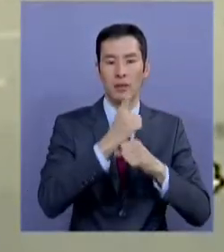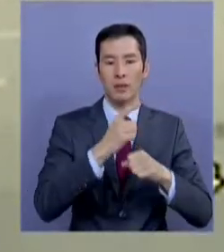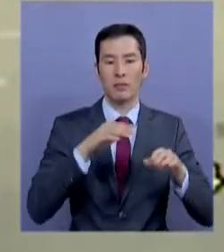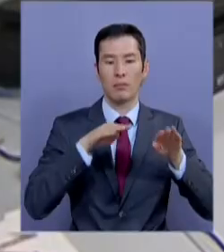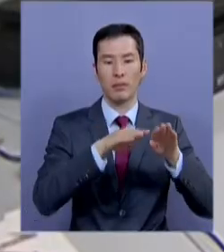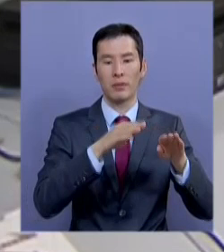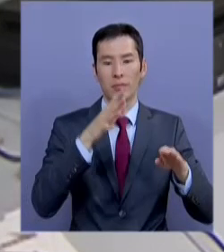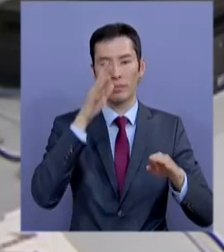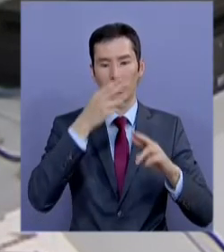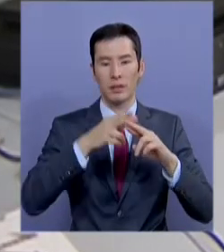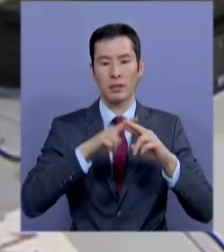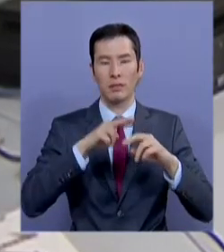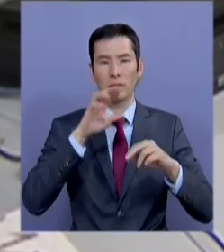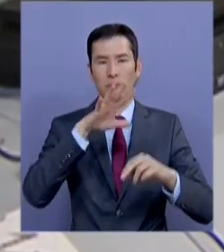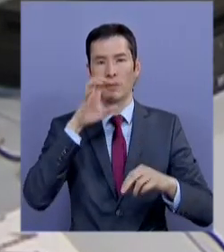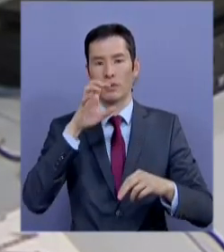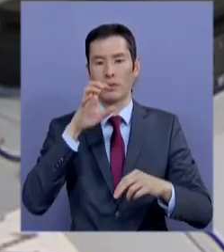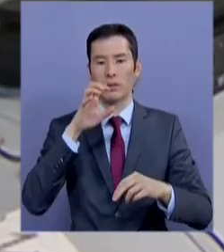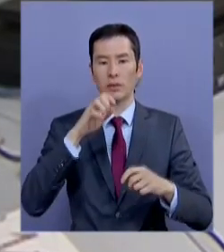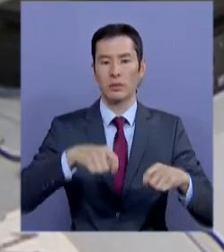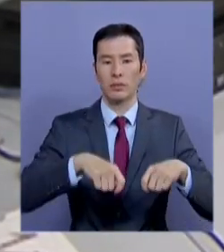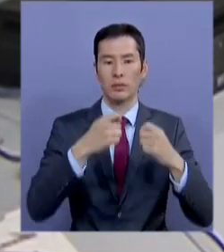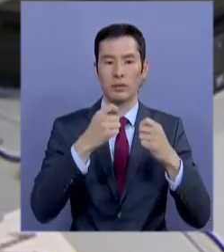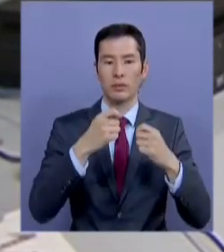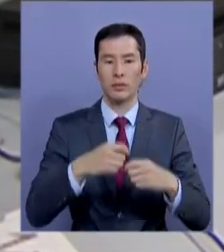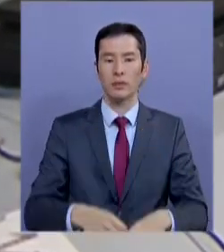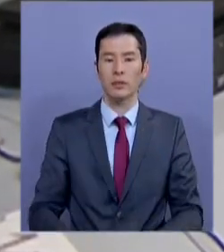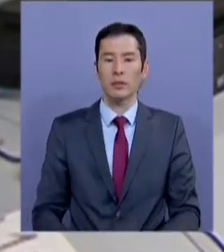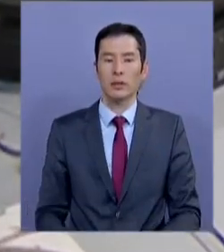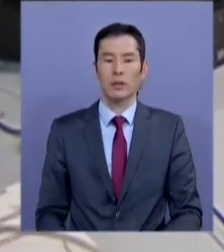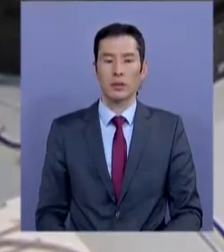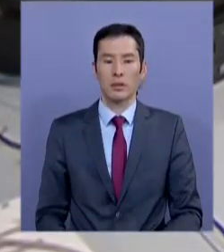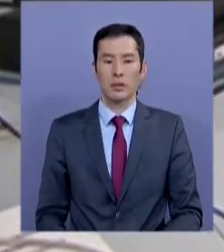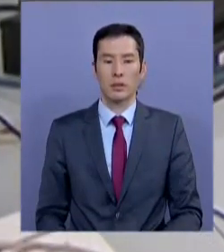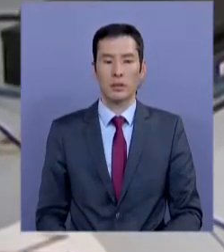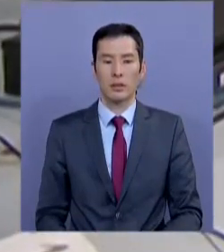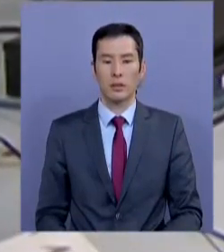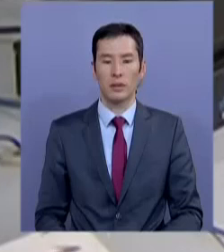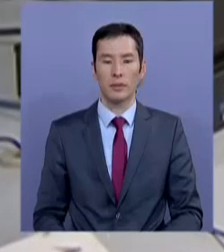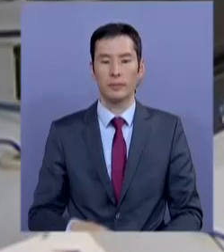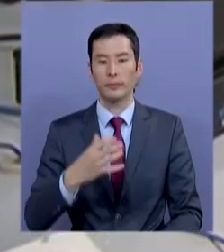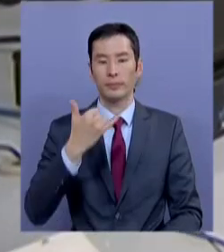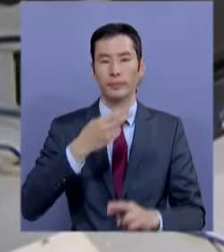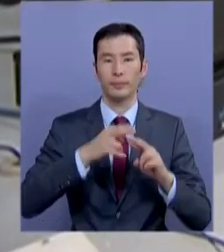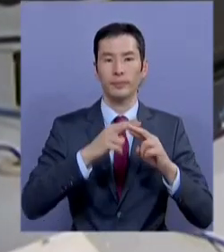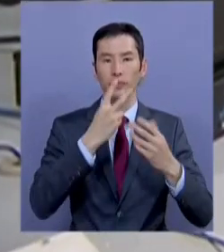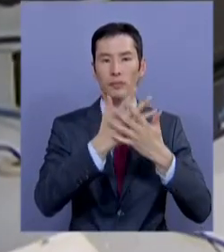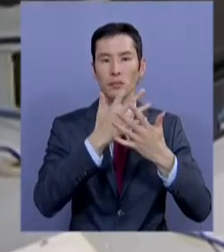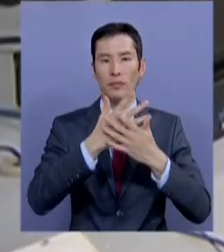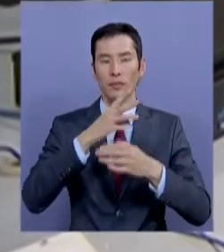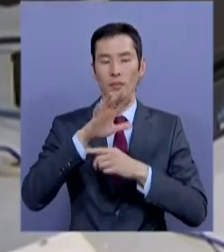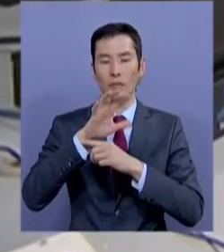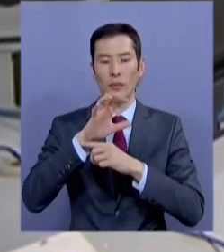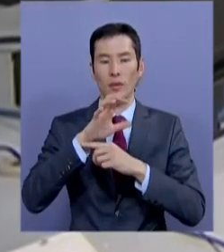жатыр. Міне қазіргі сәтте мен мына нарушениені фиксировать етіп жатырмын. Осы бірінші знаққа апарамыз, кейін